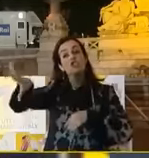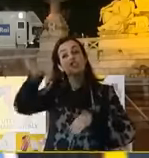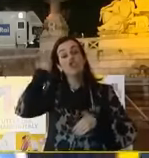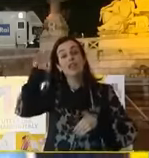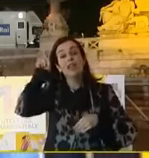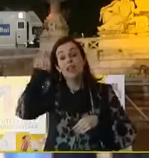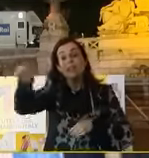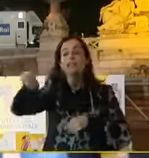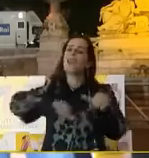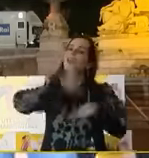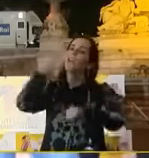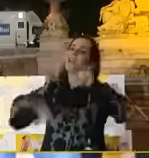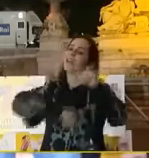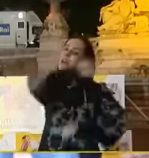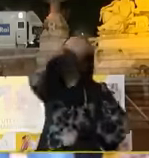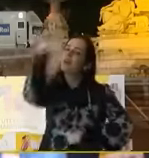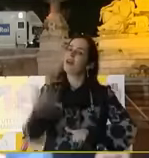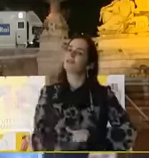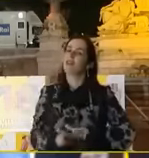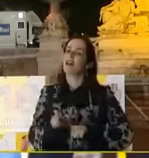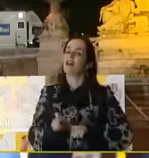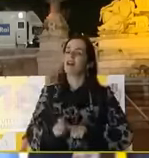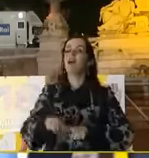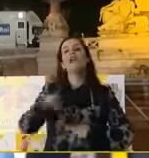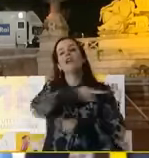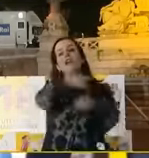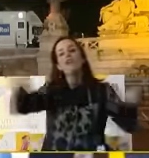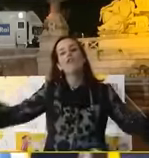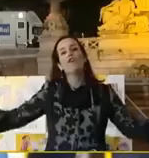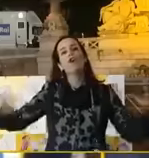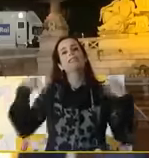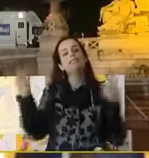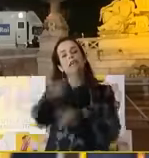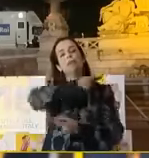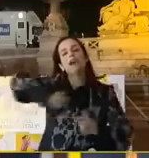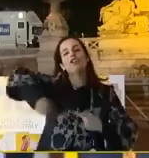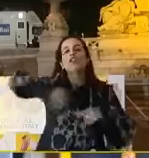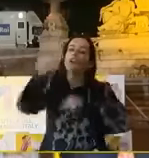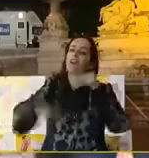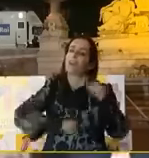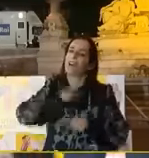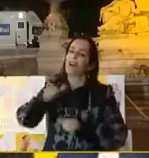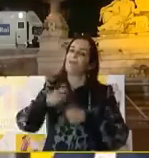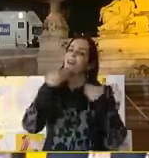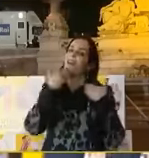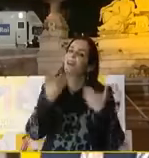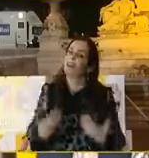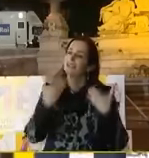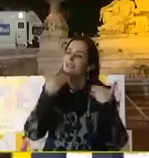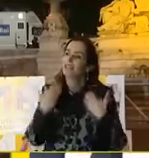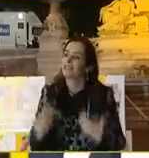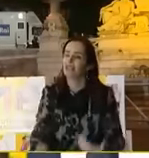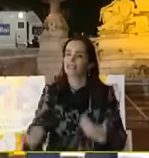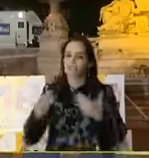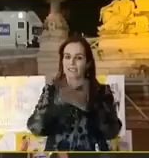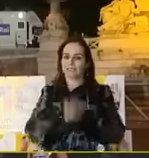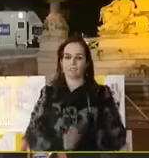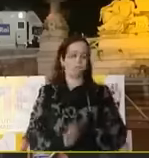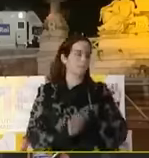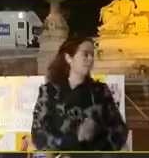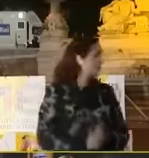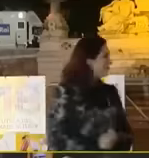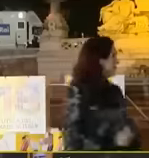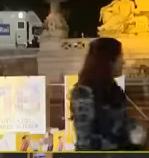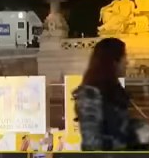cambia. Cambia questo paese, cambiatelo con noi. Grazie, grazie. Roberto!